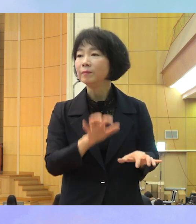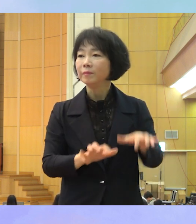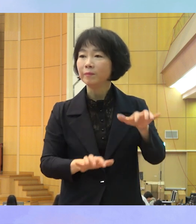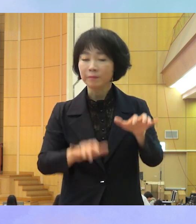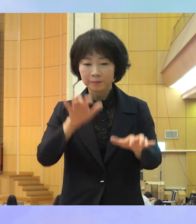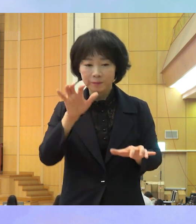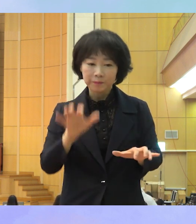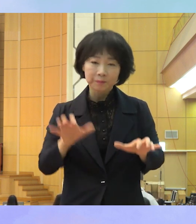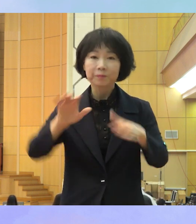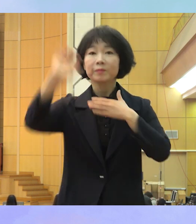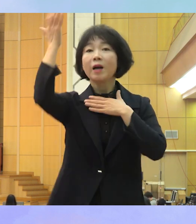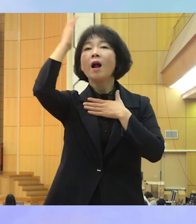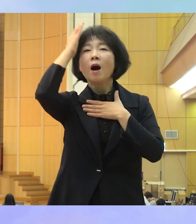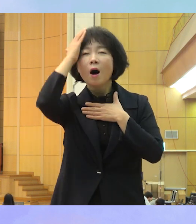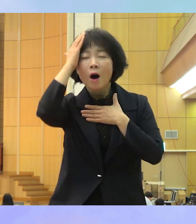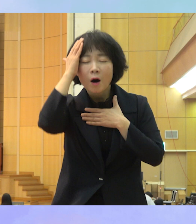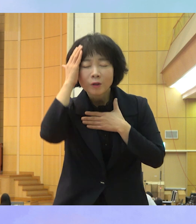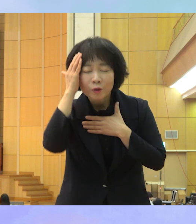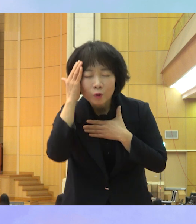어두운